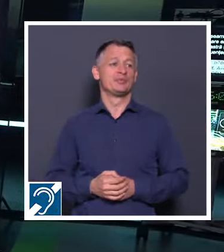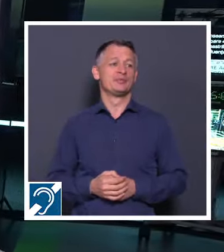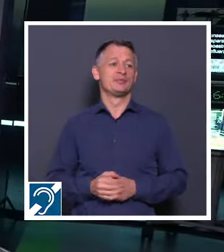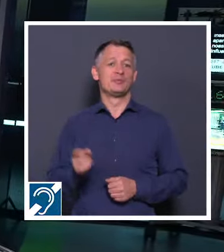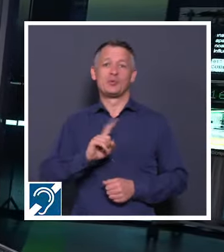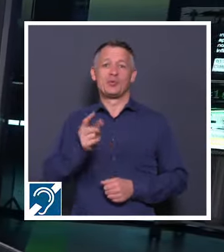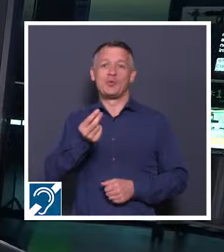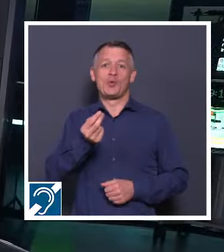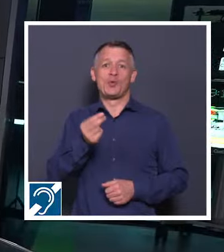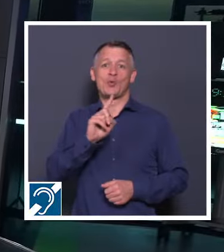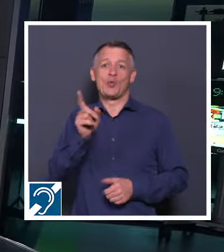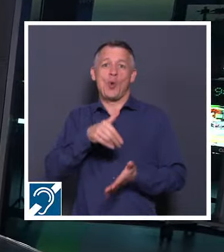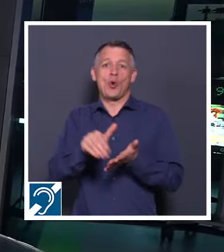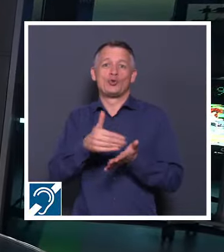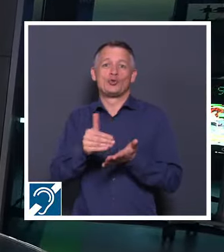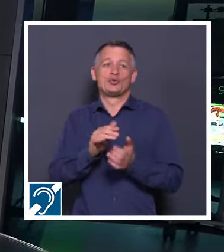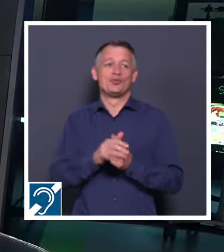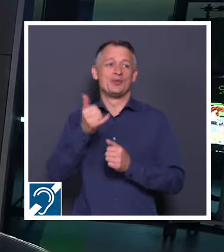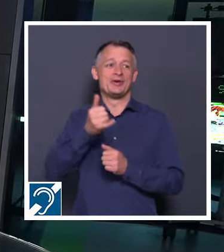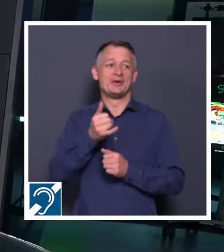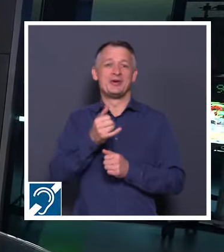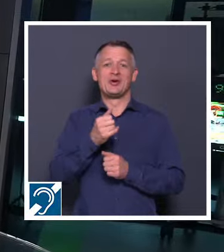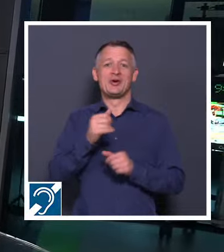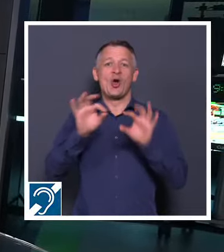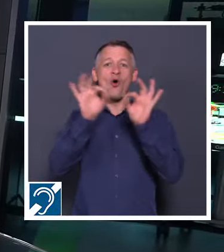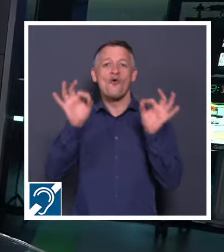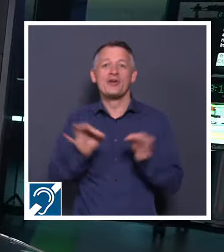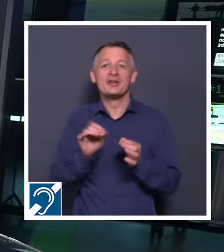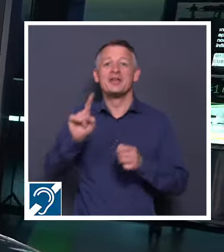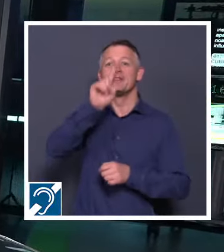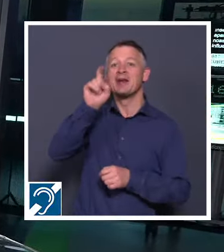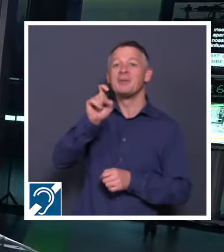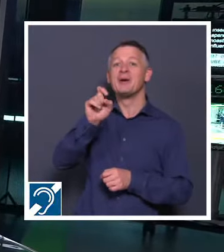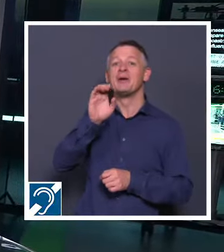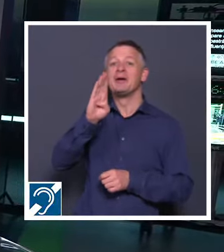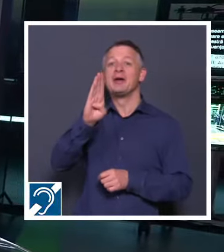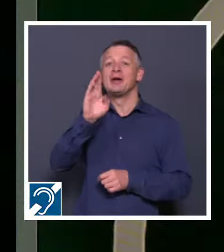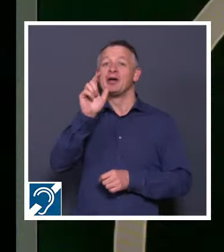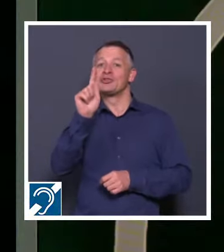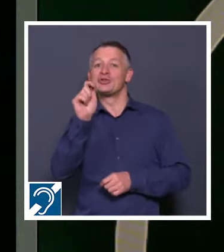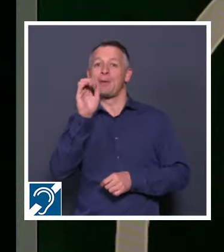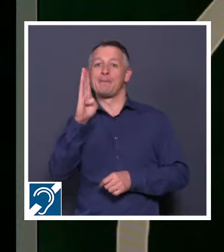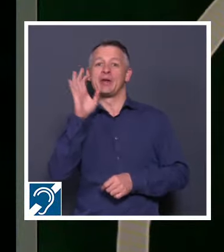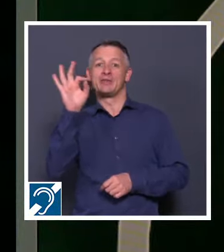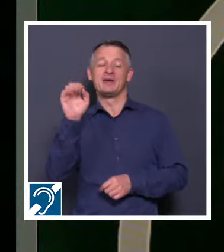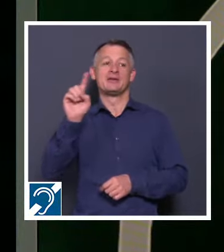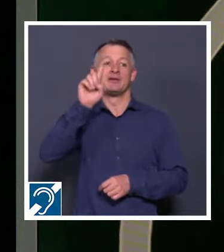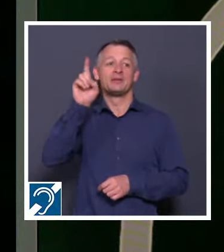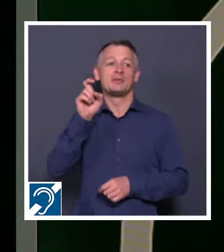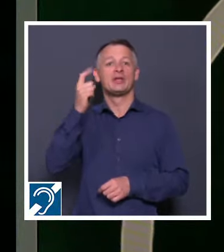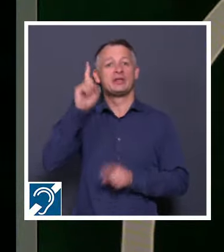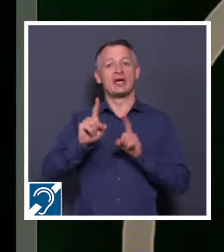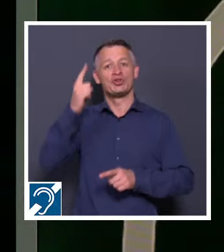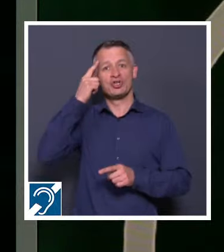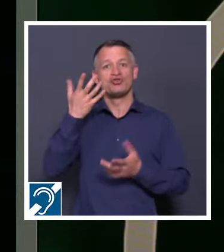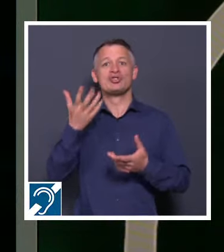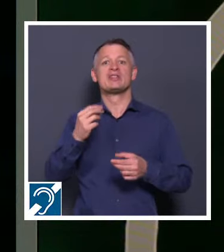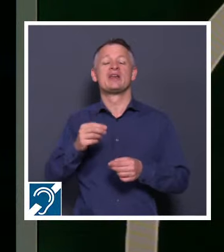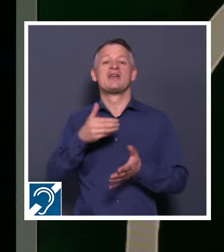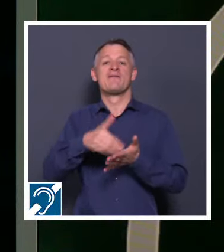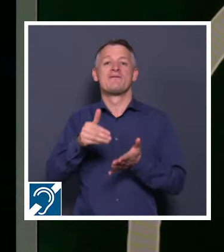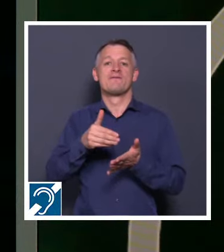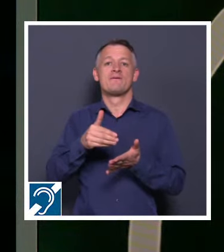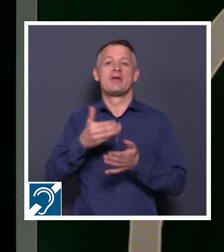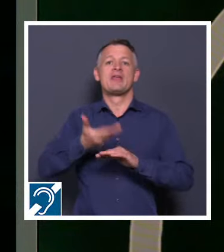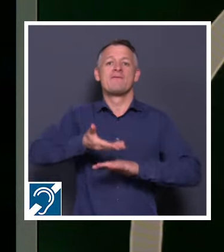covrigi, dar eu pot. Întreabă-l tu, te rog, pe ChatGPT dacă știe ce e aia inflație. Hai să vedem cum funcționează acest update și, mă rog,